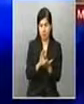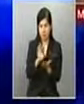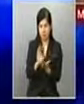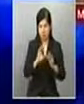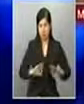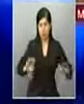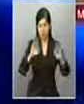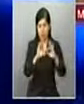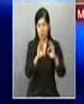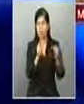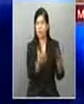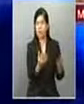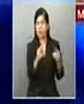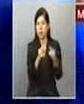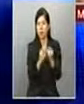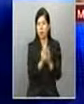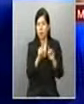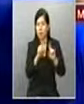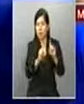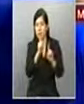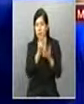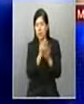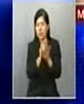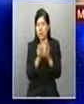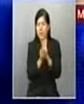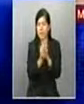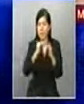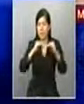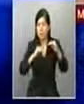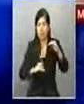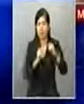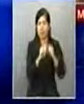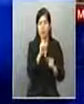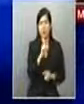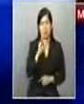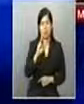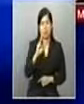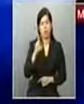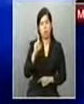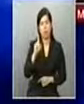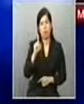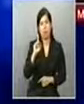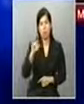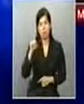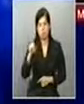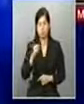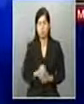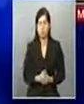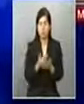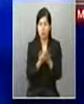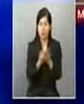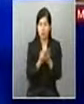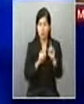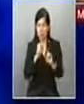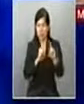ย่อลงมาบริเวณ 1,600 จุดนะครับแล้วค่อยเริ่มเข้าไปเก็บสะสมหุ้นนะครับโดยหุ้นที่จะแนะนำให้ซื้อเนี่